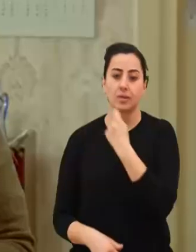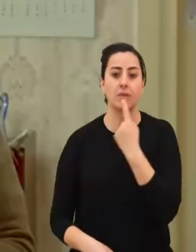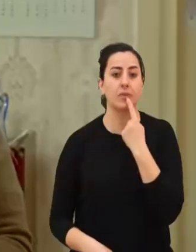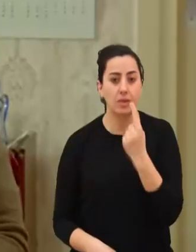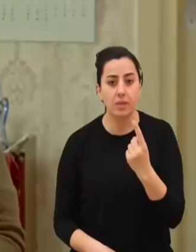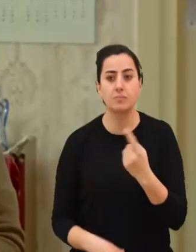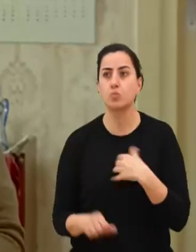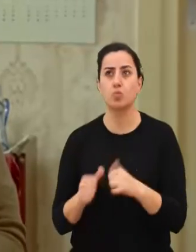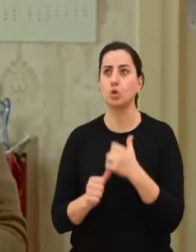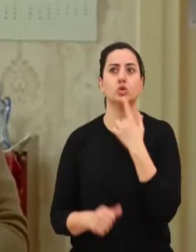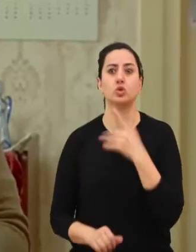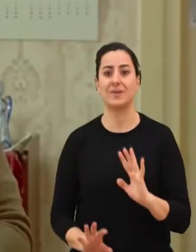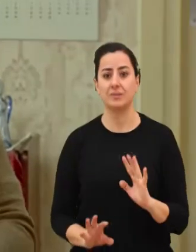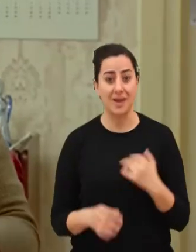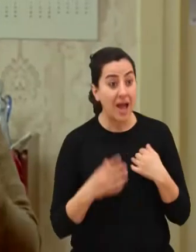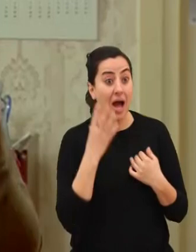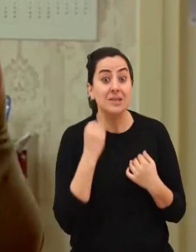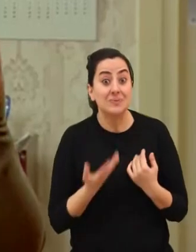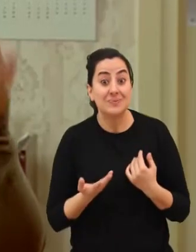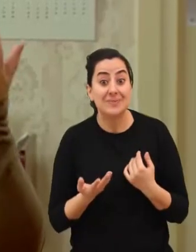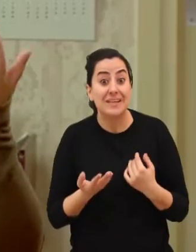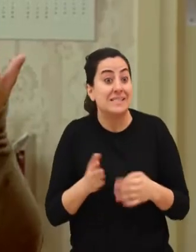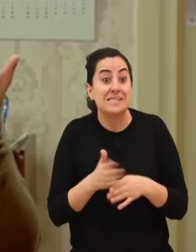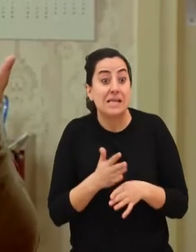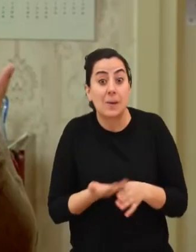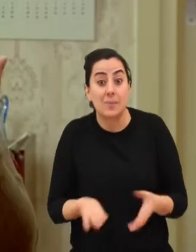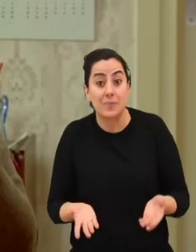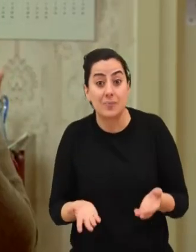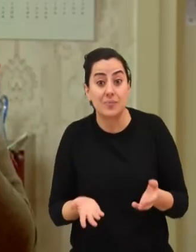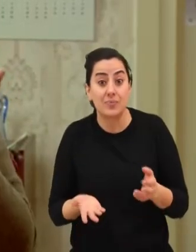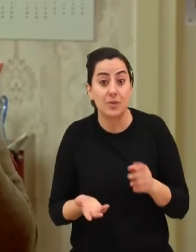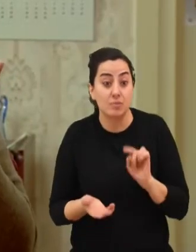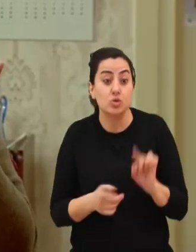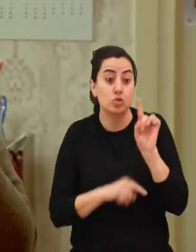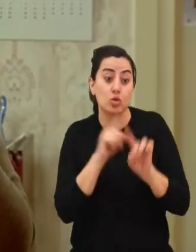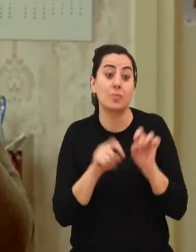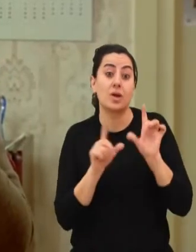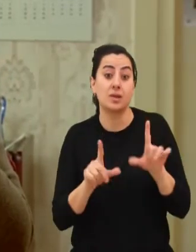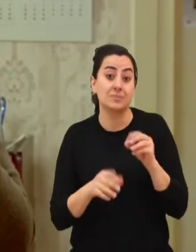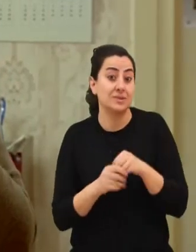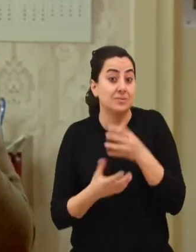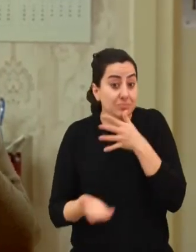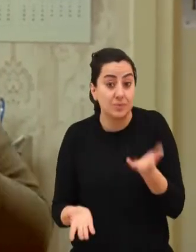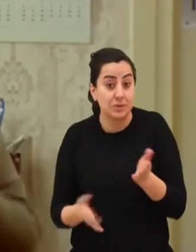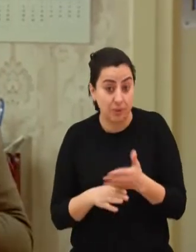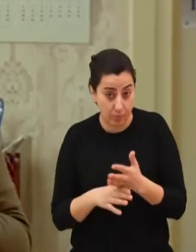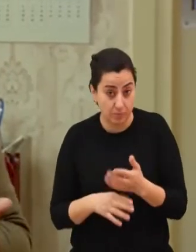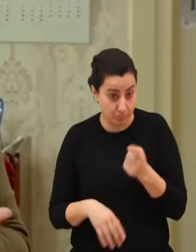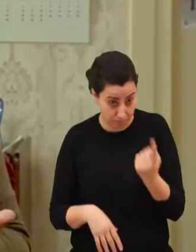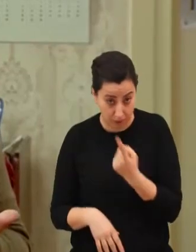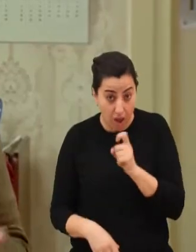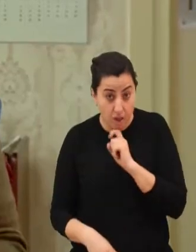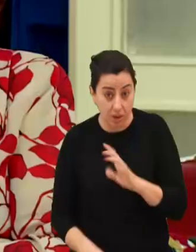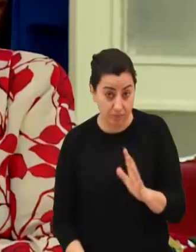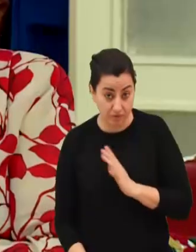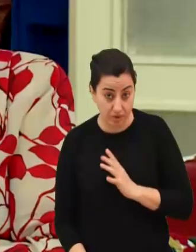dedim. Hı, tamam, onu anladım da işte mesela neden? Yani onu sorgulamak lazım şimdi. Neden? Bir hatanız falan